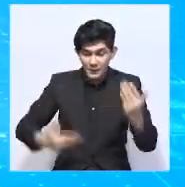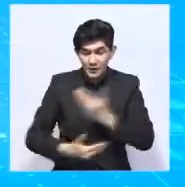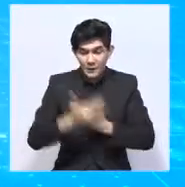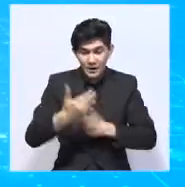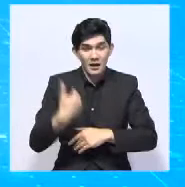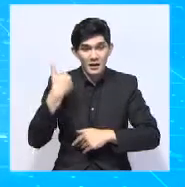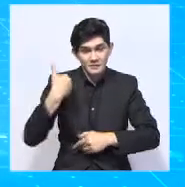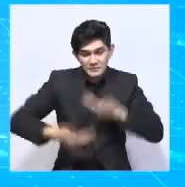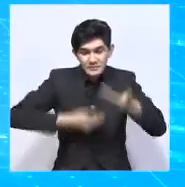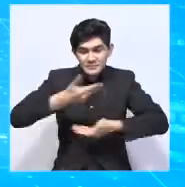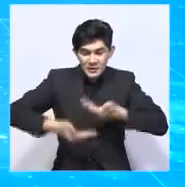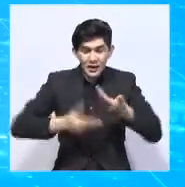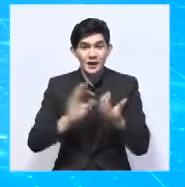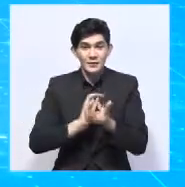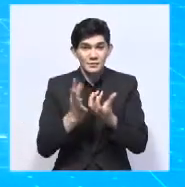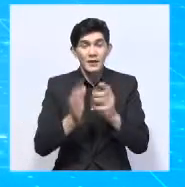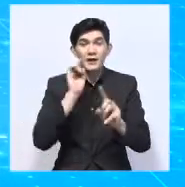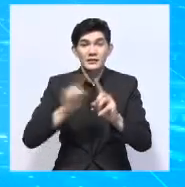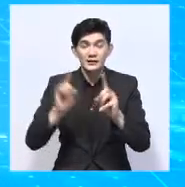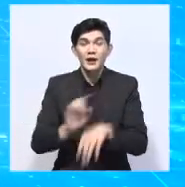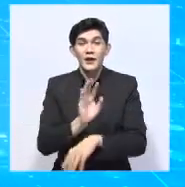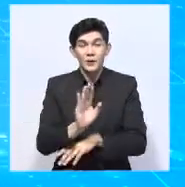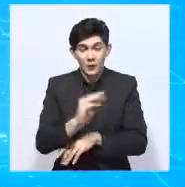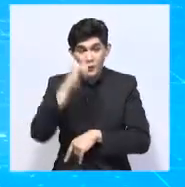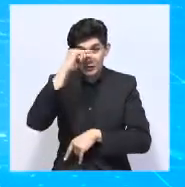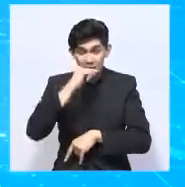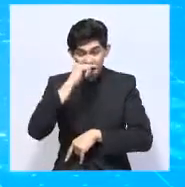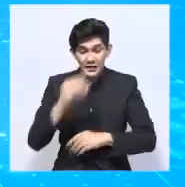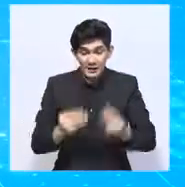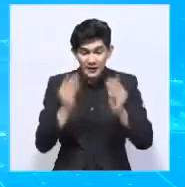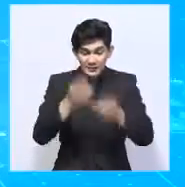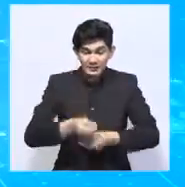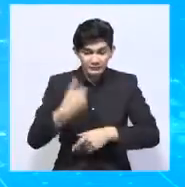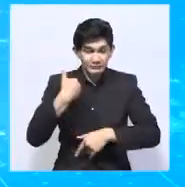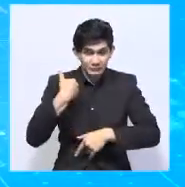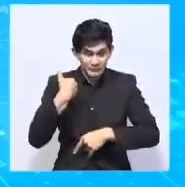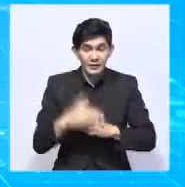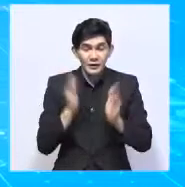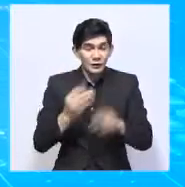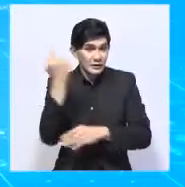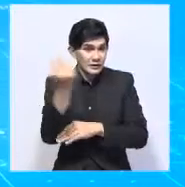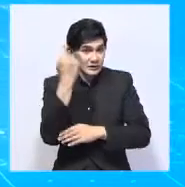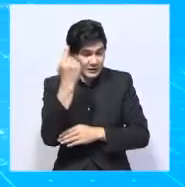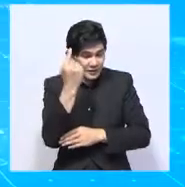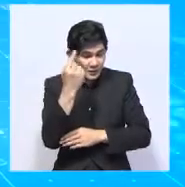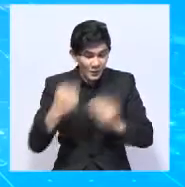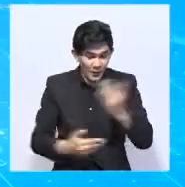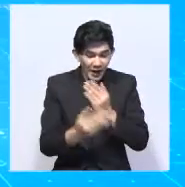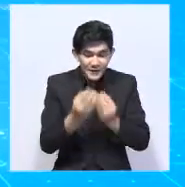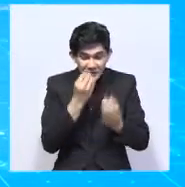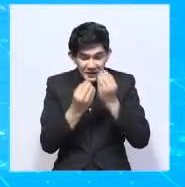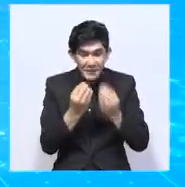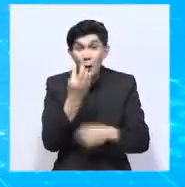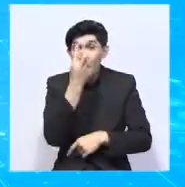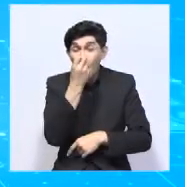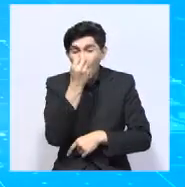โอกาสรวมถึงช่องทางสำหรับการจำหน่ายผลไม้และผลิตภัณฑ์แปรรูปแก่เกษตรกรนะครับเพื่อให้นักท่องเที่ยวได้โอกาสชิม